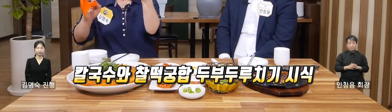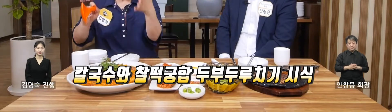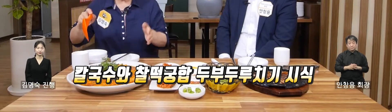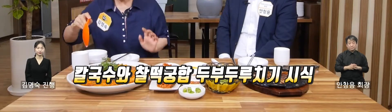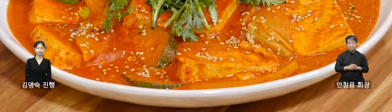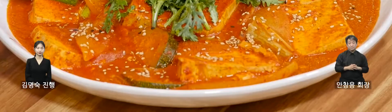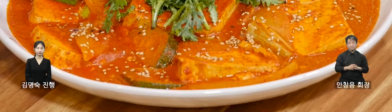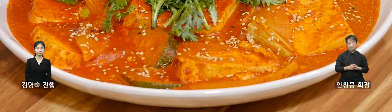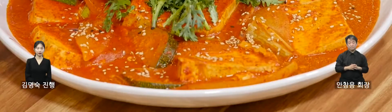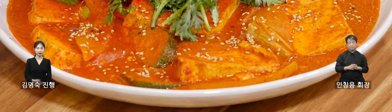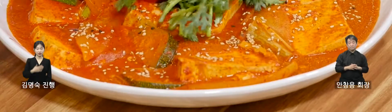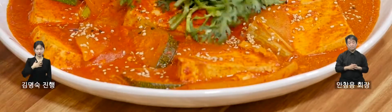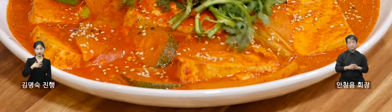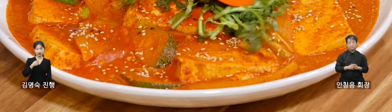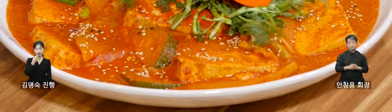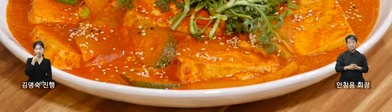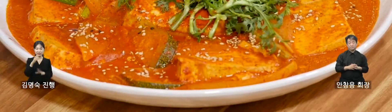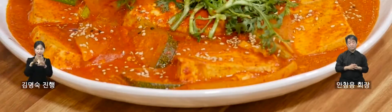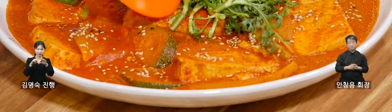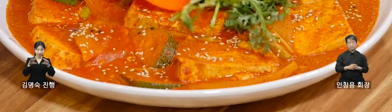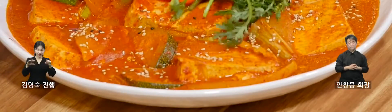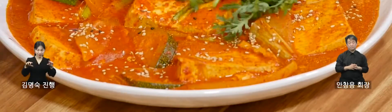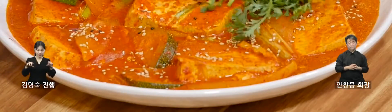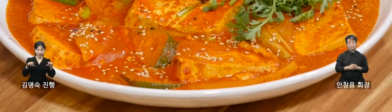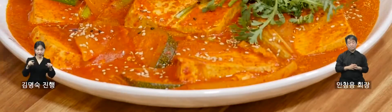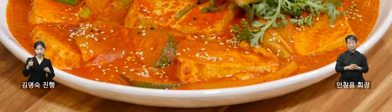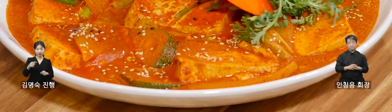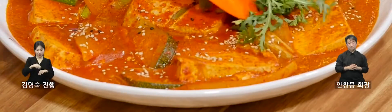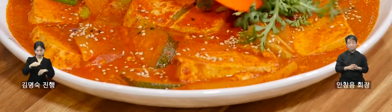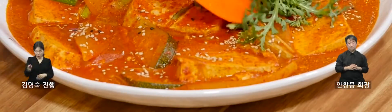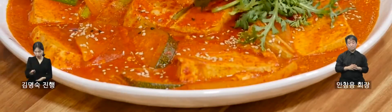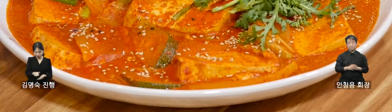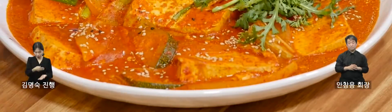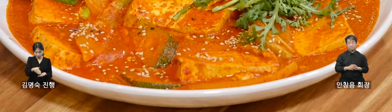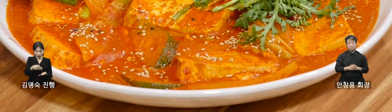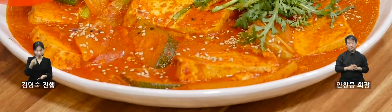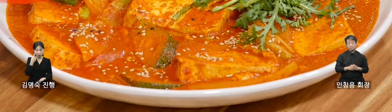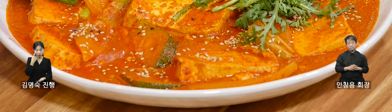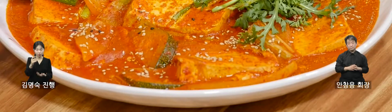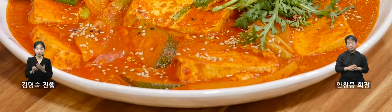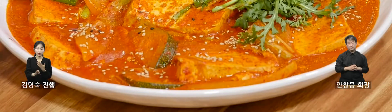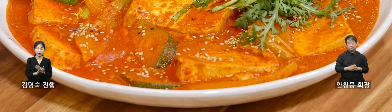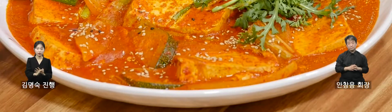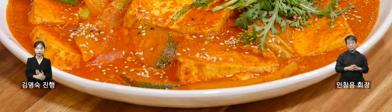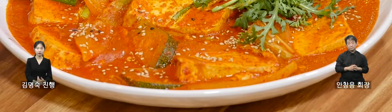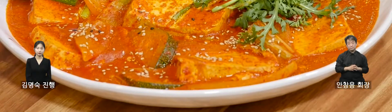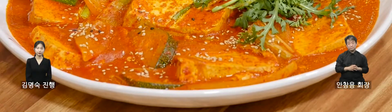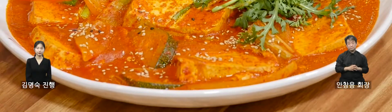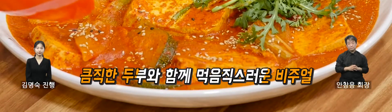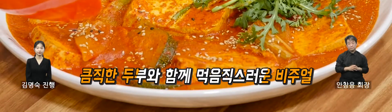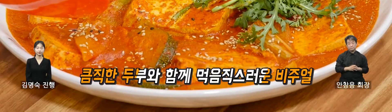저는 여기 두부두루치기를 한번 이렇게 보시면 두부가 그냥